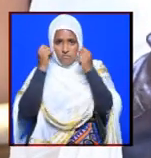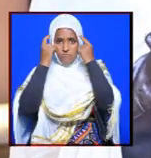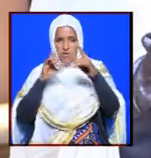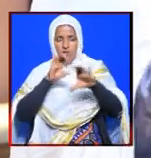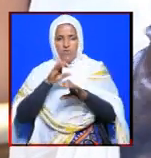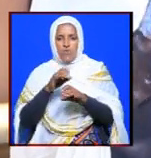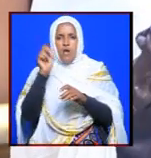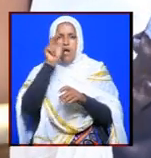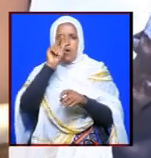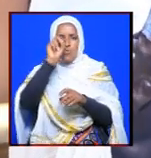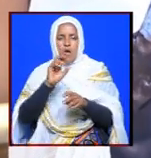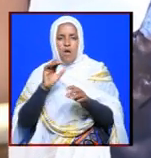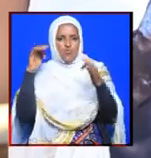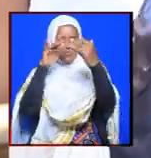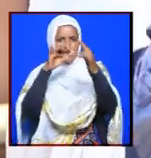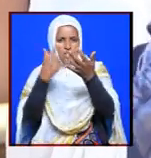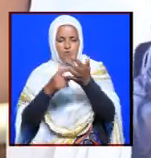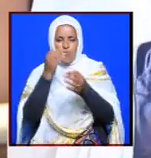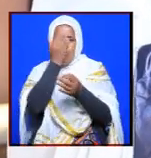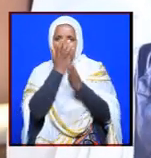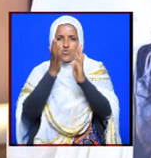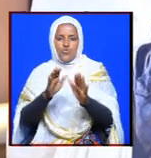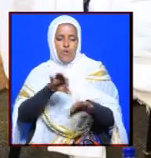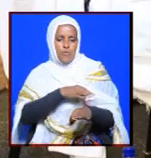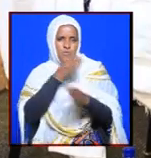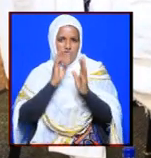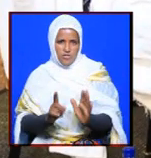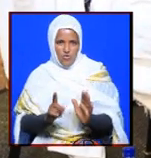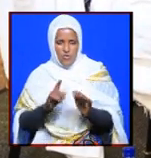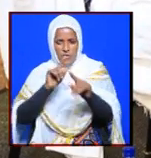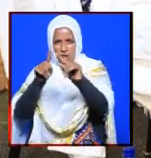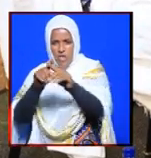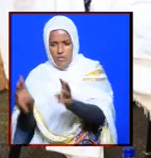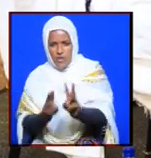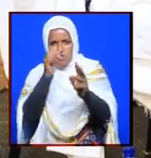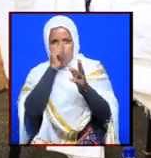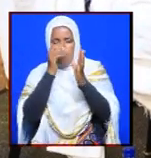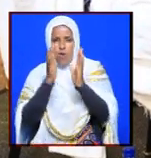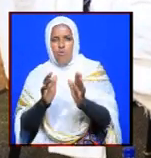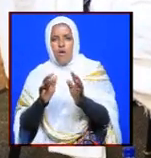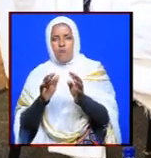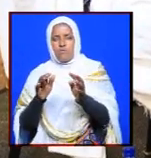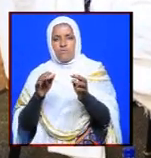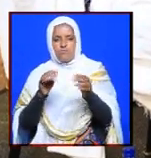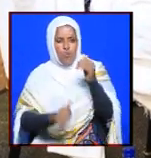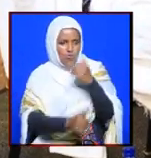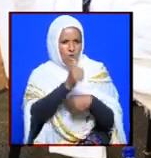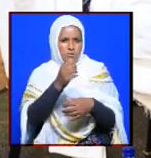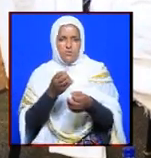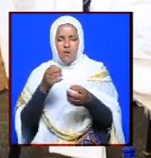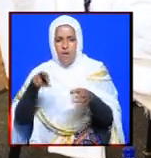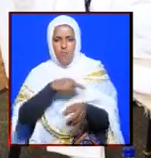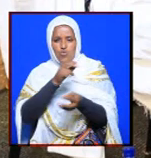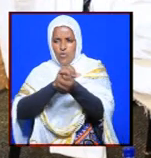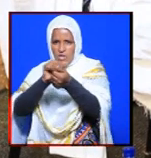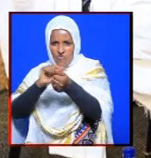እንዲባንን ያደረገው የአድዋ ጦርነት ነው። ይሄ ደግሞ ኦርቶዶክሳዊ መንፈስ ነው። ስለዚህ በተለያየ መንገድ ኢትዮጵያን ማጥቃት፣ ብዙ ነገር